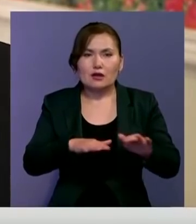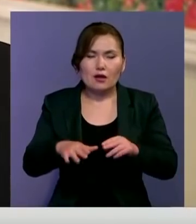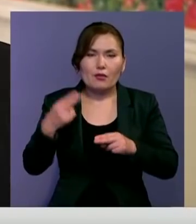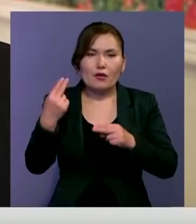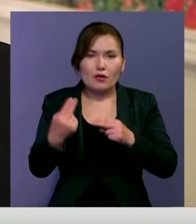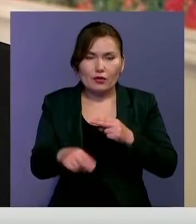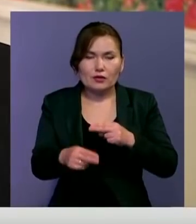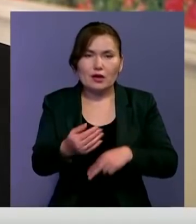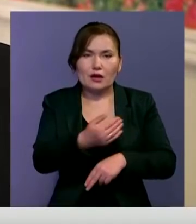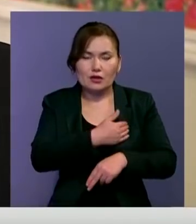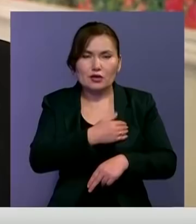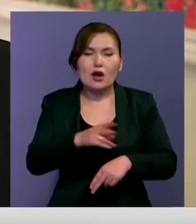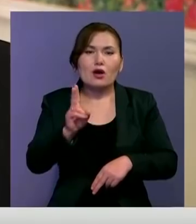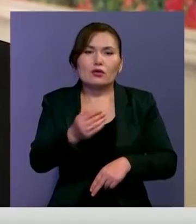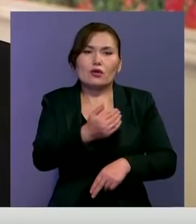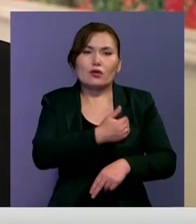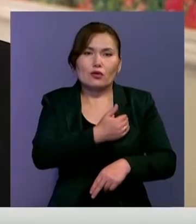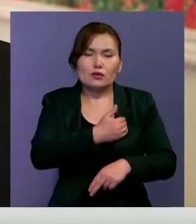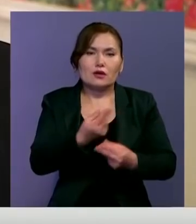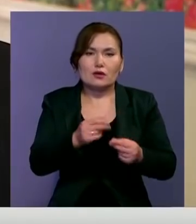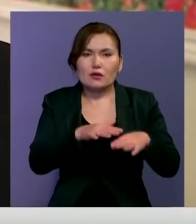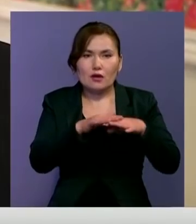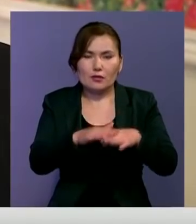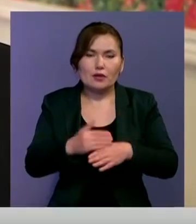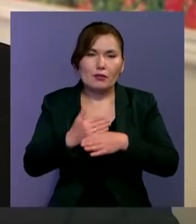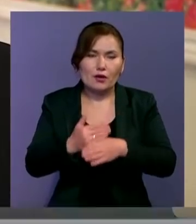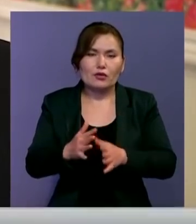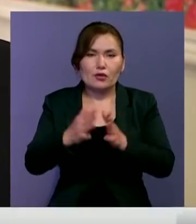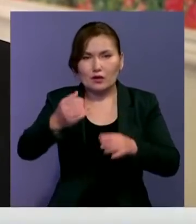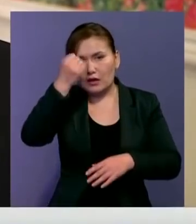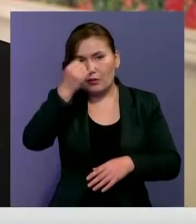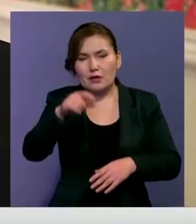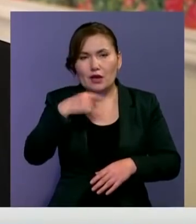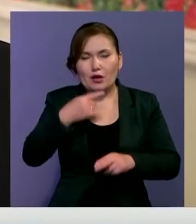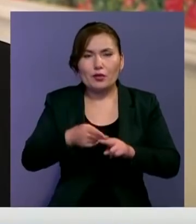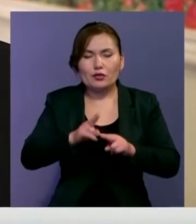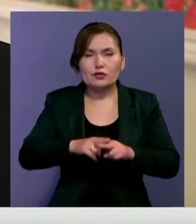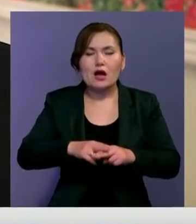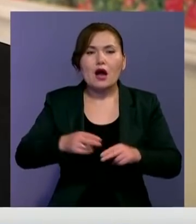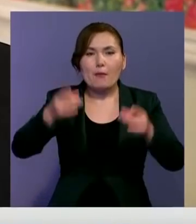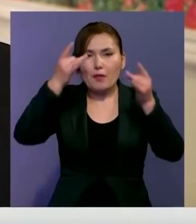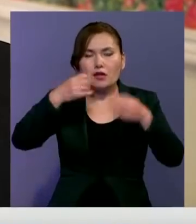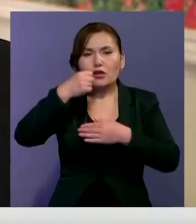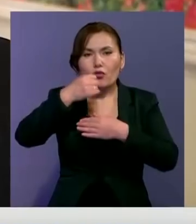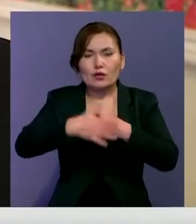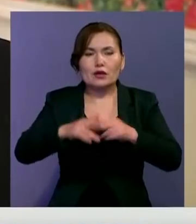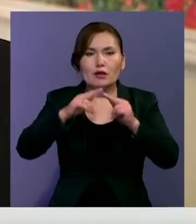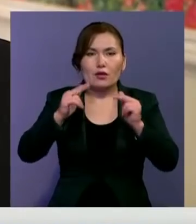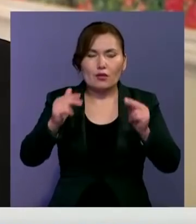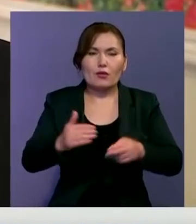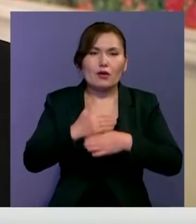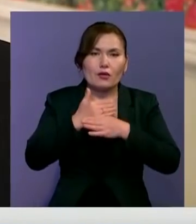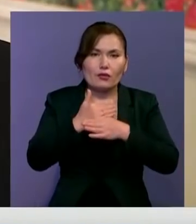қолдап жіберетін азаматтар болса, біз өзіміз рахметімізді, алғысымызды айтар едік. Бұл олардың мына қазақ мемлекетін